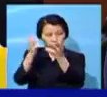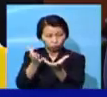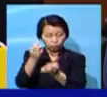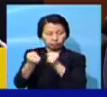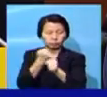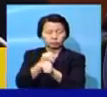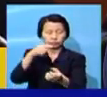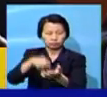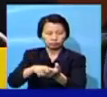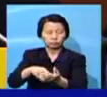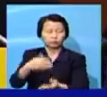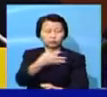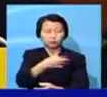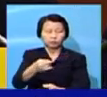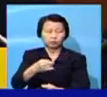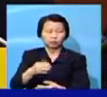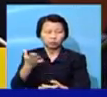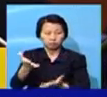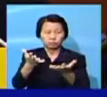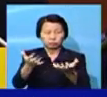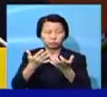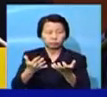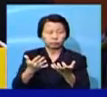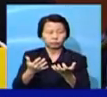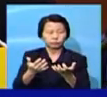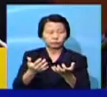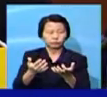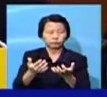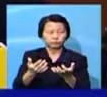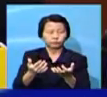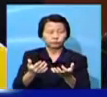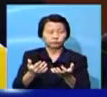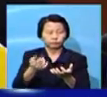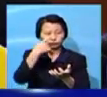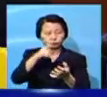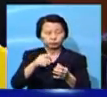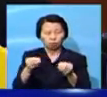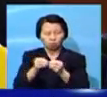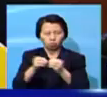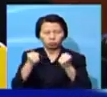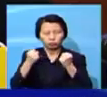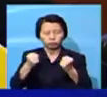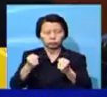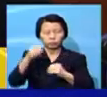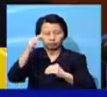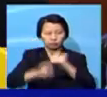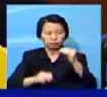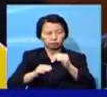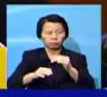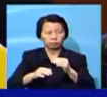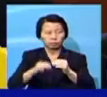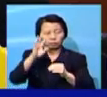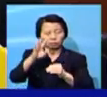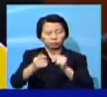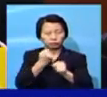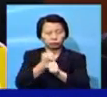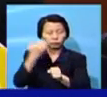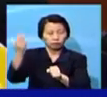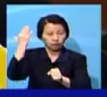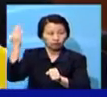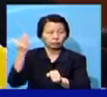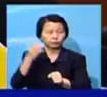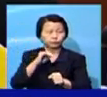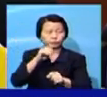year Um Q1 is already you know slightly stronger than than q4 Last year and this is something that